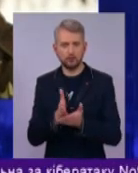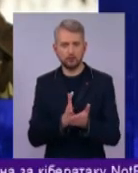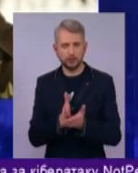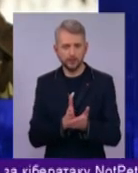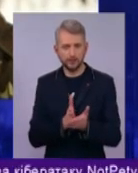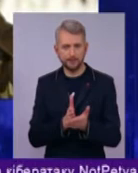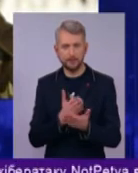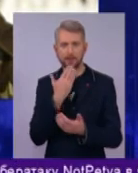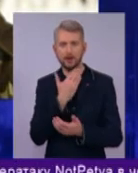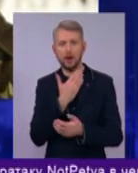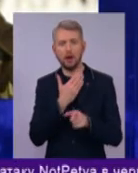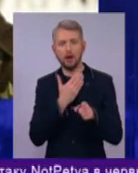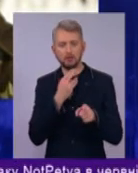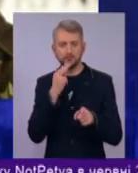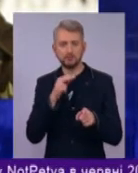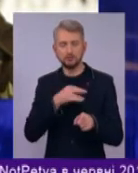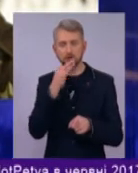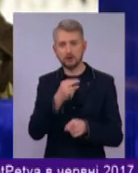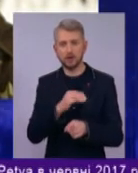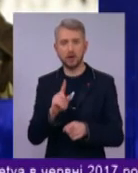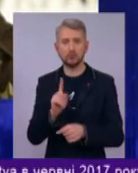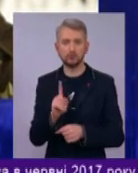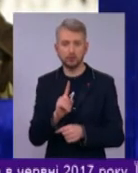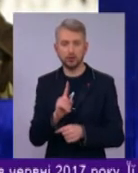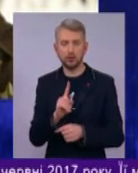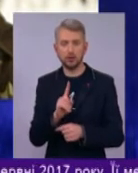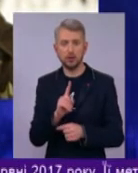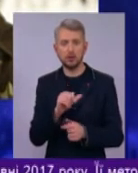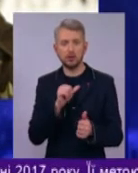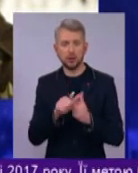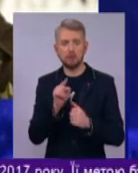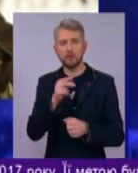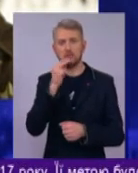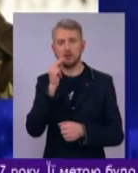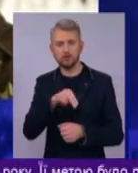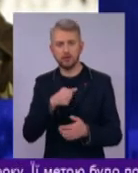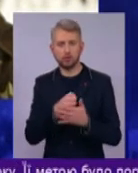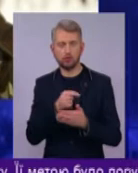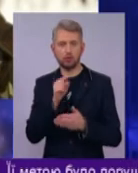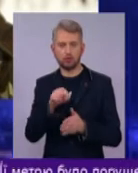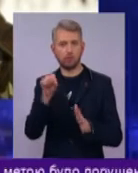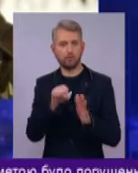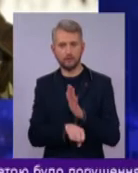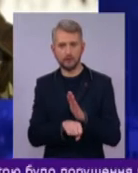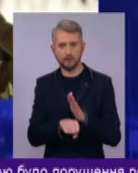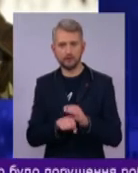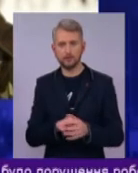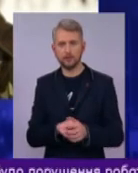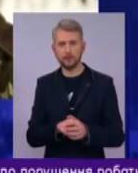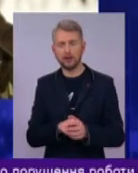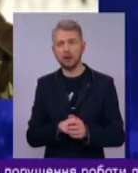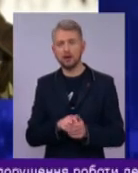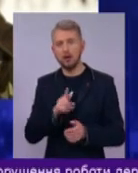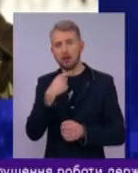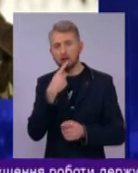службу. Останні дізналися, що саме вони причетні до даного вбивства,